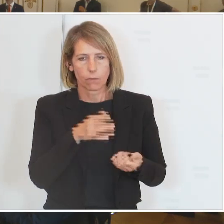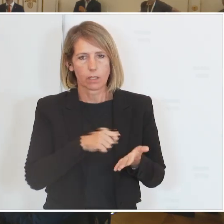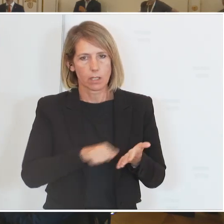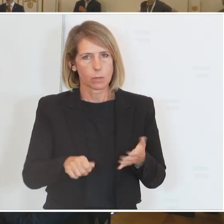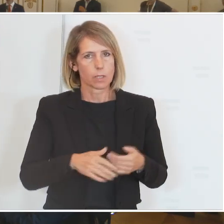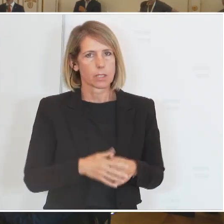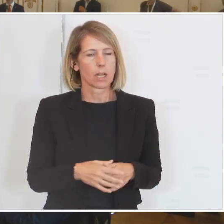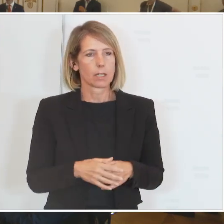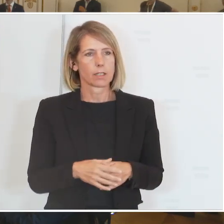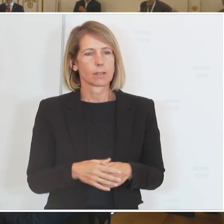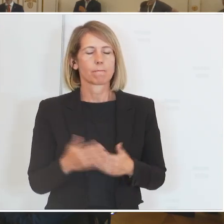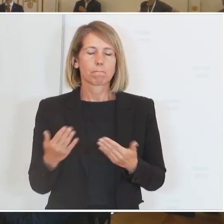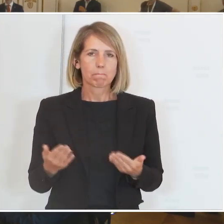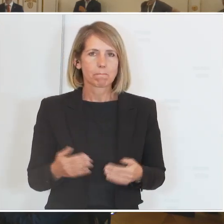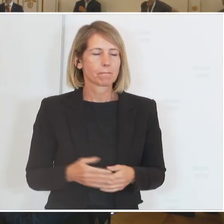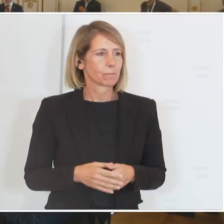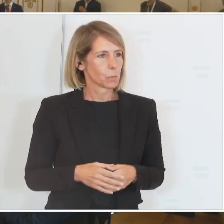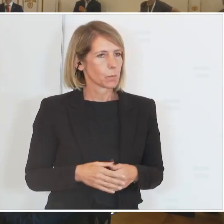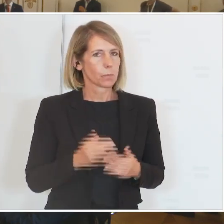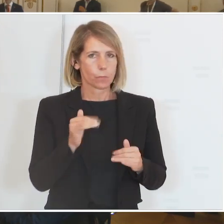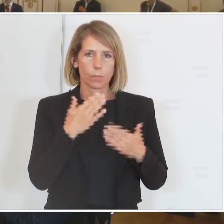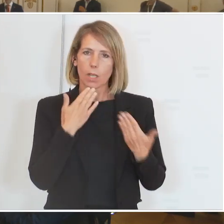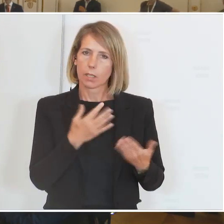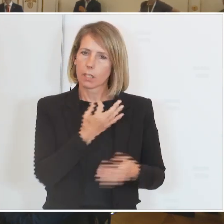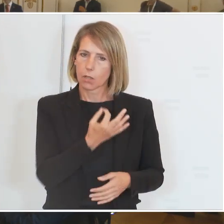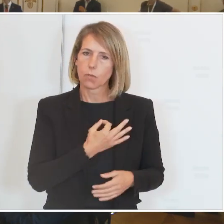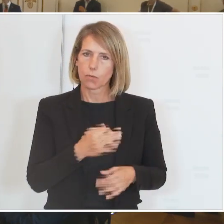Ja, danke. Ja, also